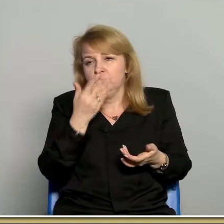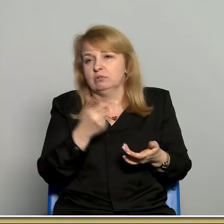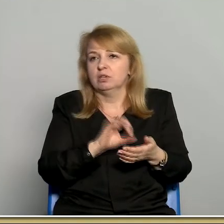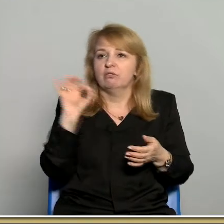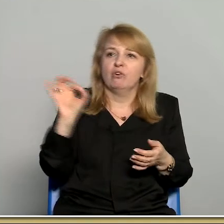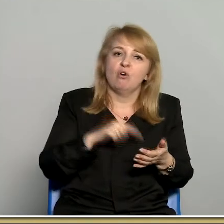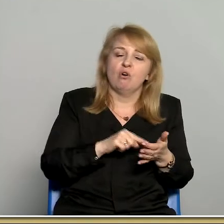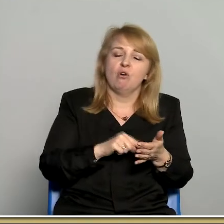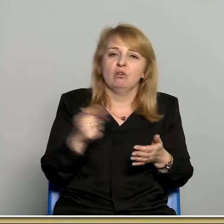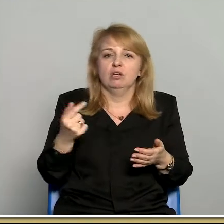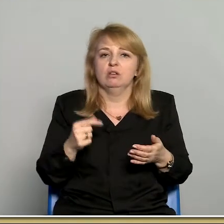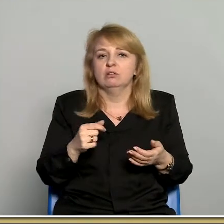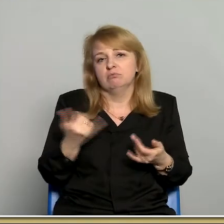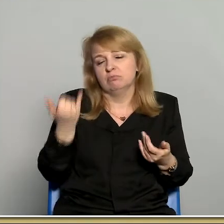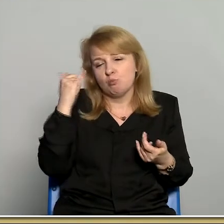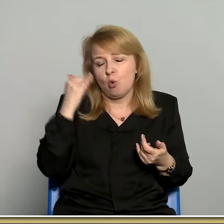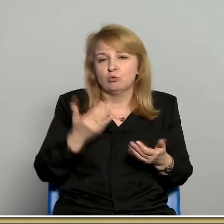oceny wielkości przedsiębiorstwa.